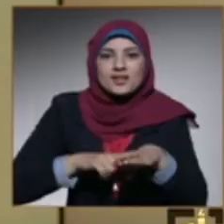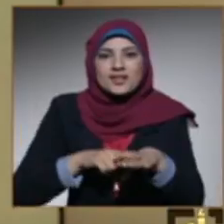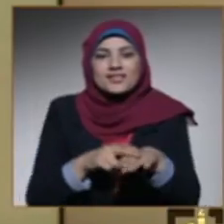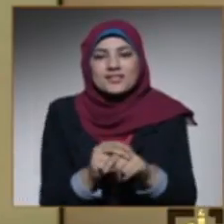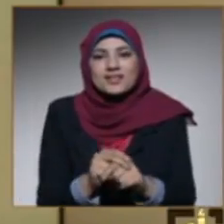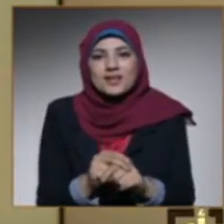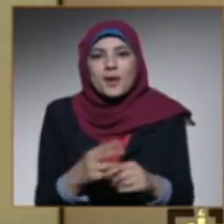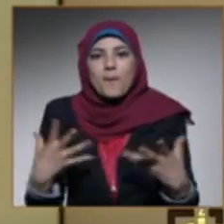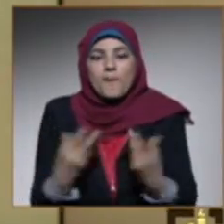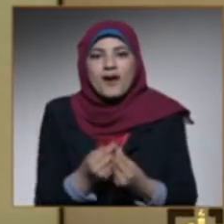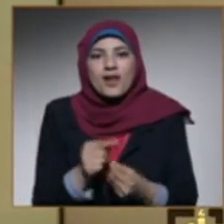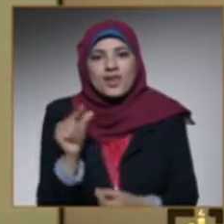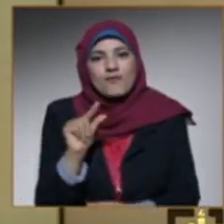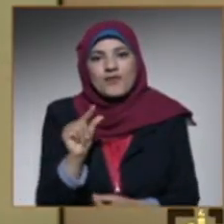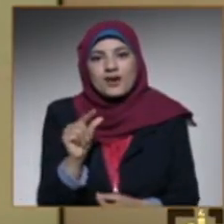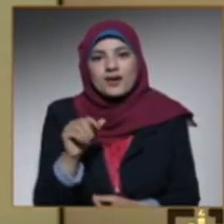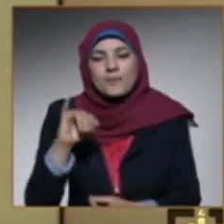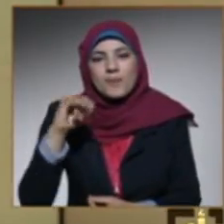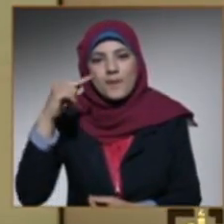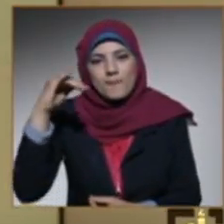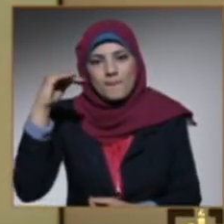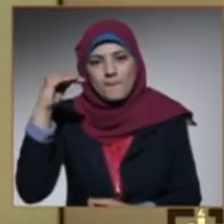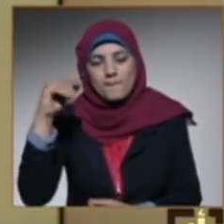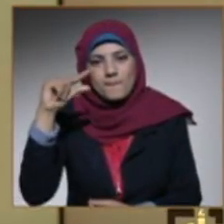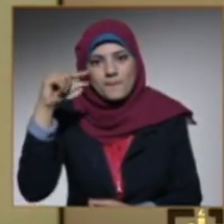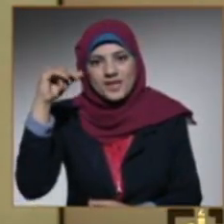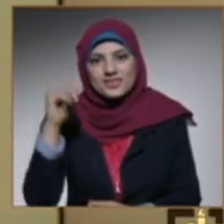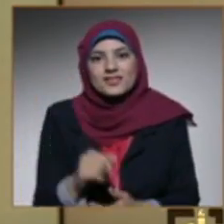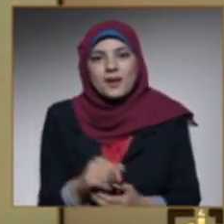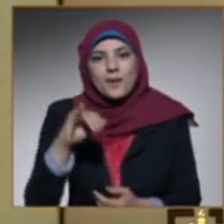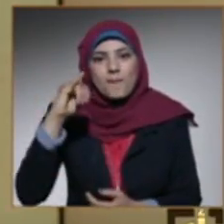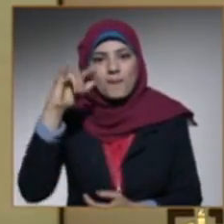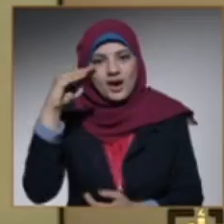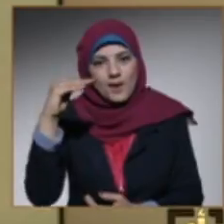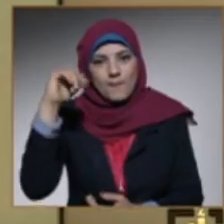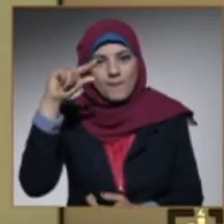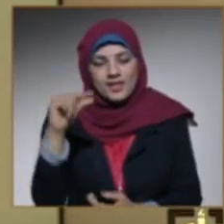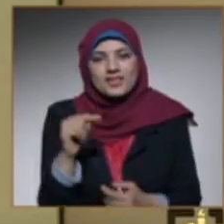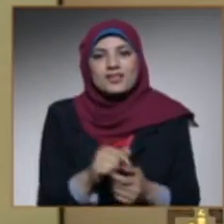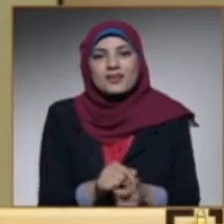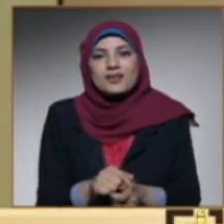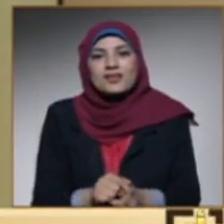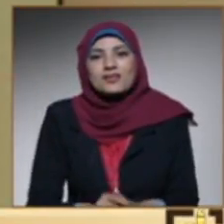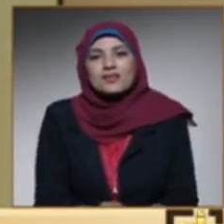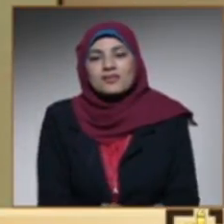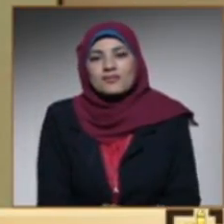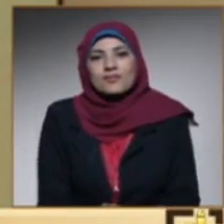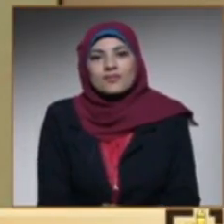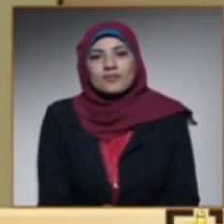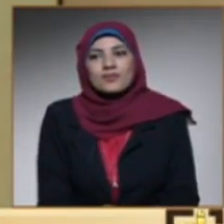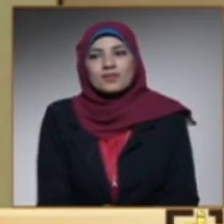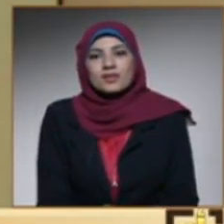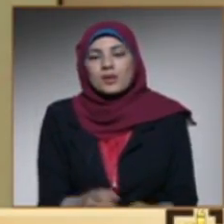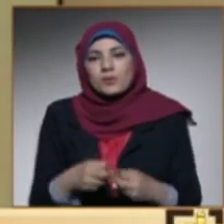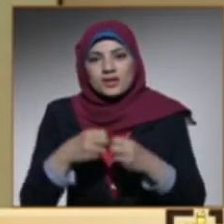هيكون معنا فقرة مراسلنا محمد جمال هيصحبنا فيها في جولة بمنطقة مثلث ماسبيرو اللي اقترب وانتهى طبعا